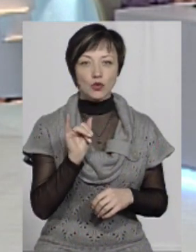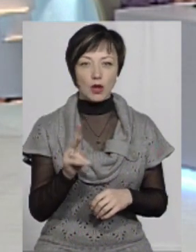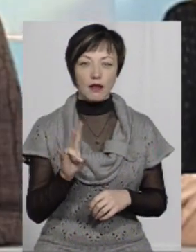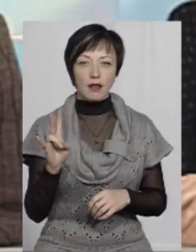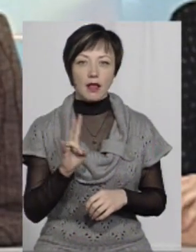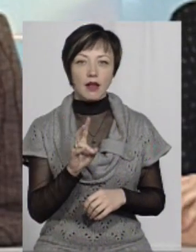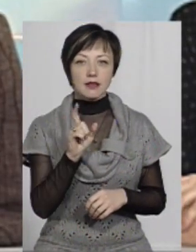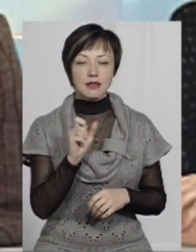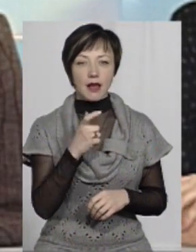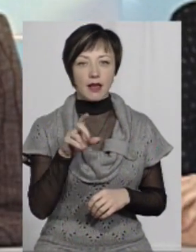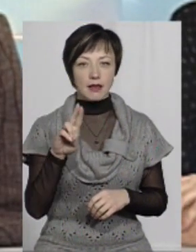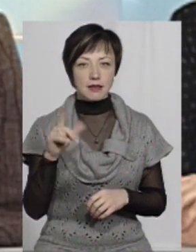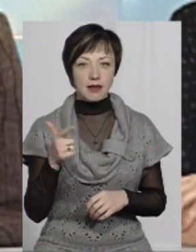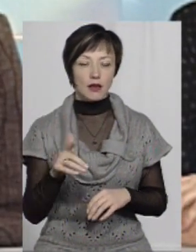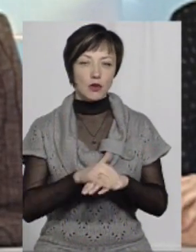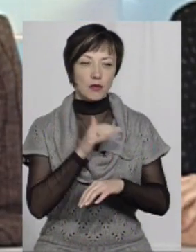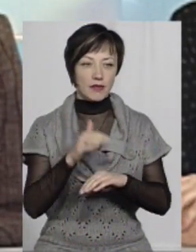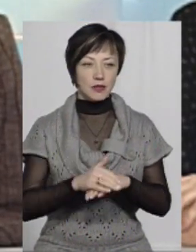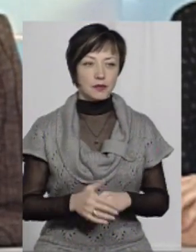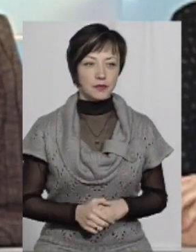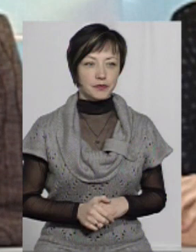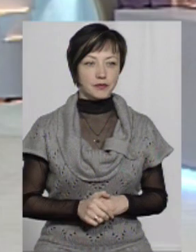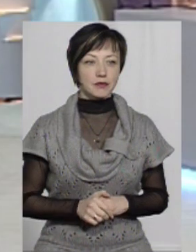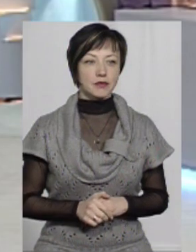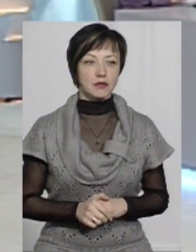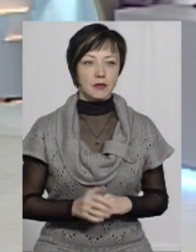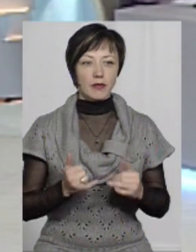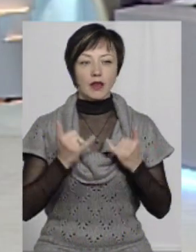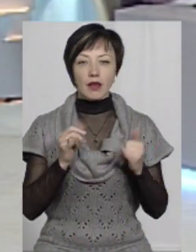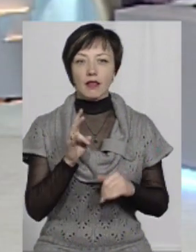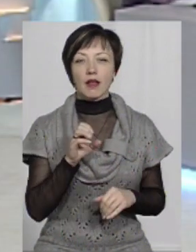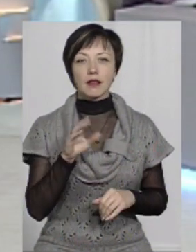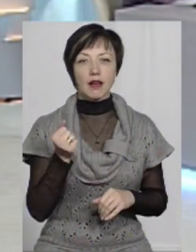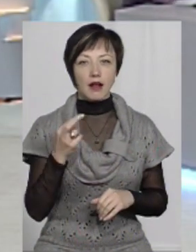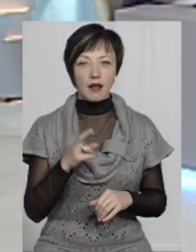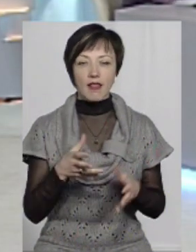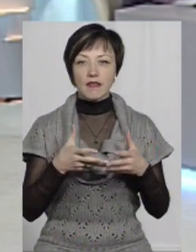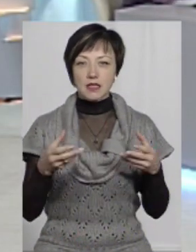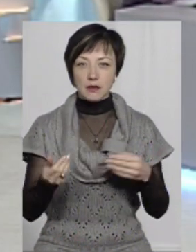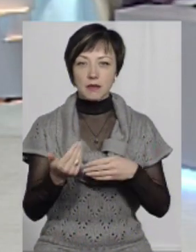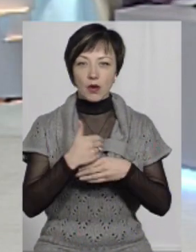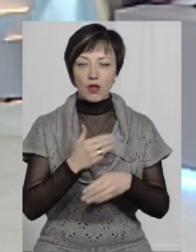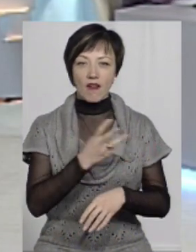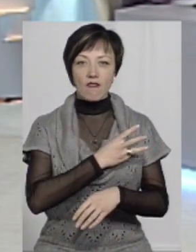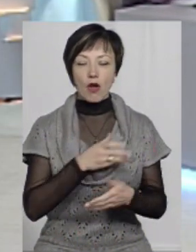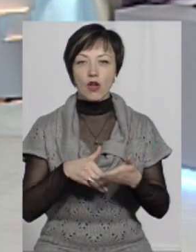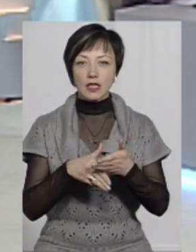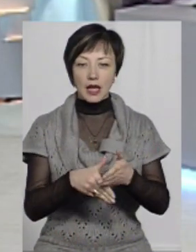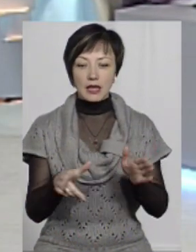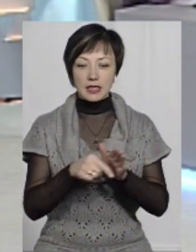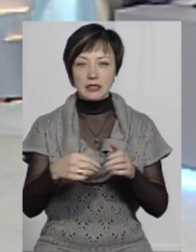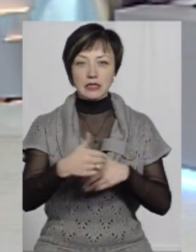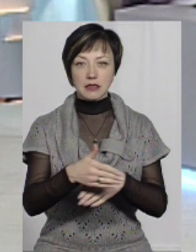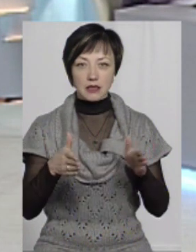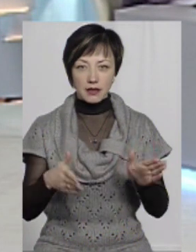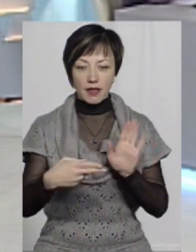та Наталія Заєць. Добрий вечір. Добрий вечір. Пані Наталія, навесні до нас у філію приходили волонтери із